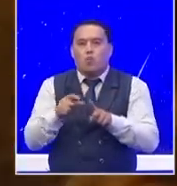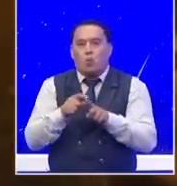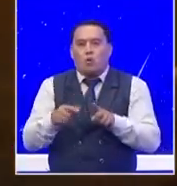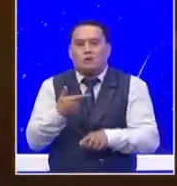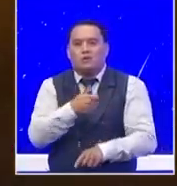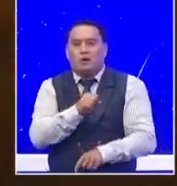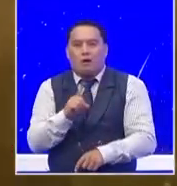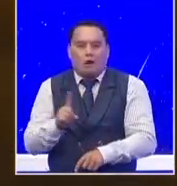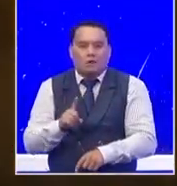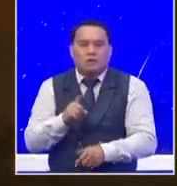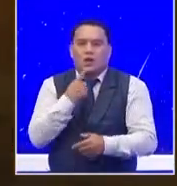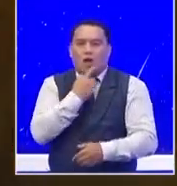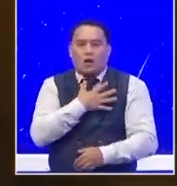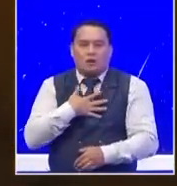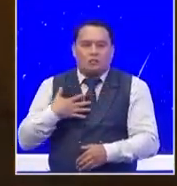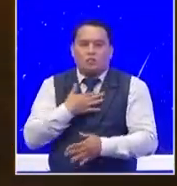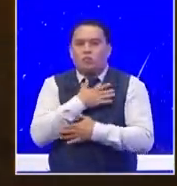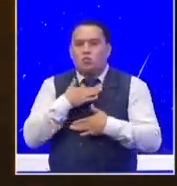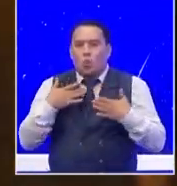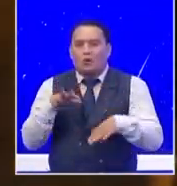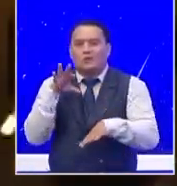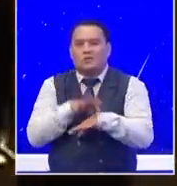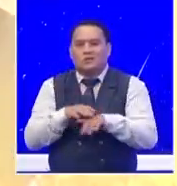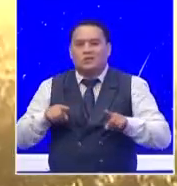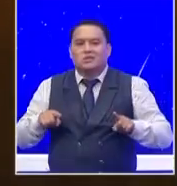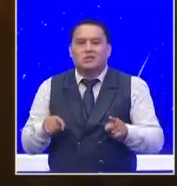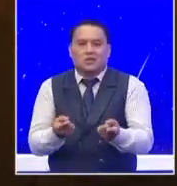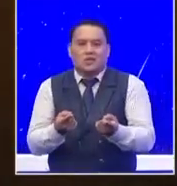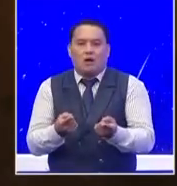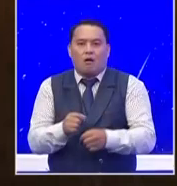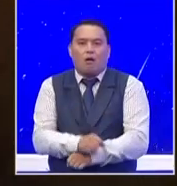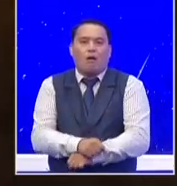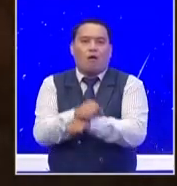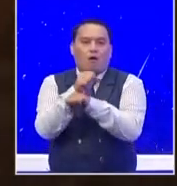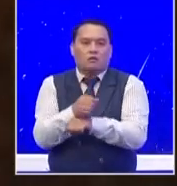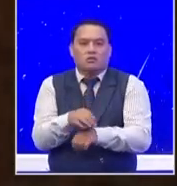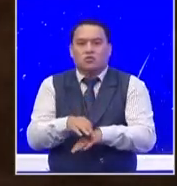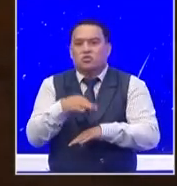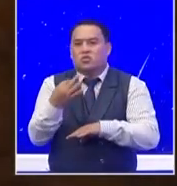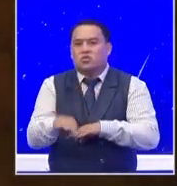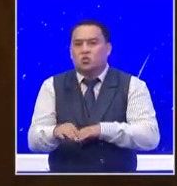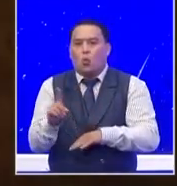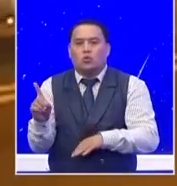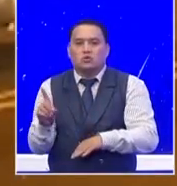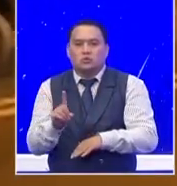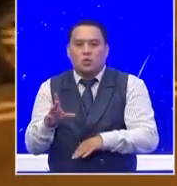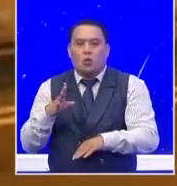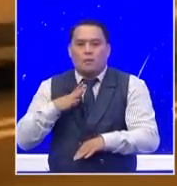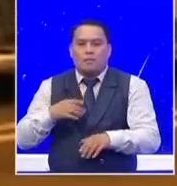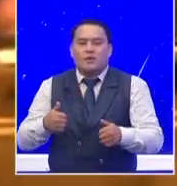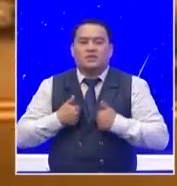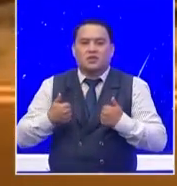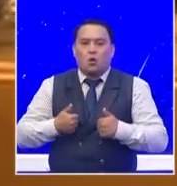перцовый газ. Есть пострадавшие, много задержанных. С самого начала протестных акций силовики жестко пресекали